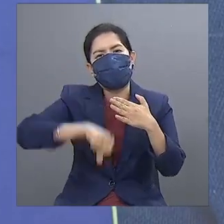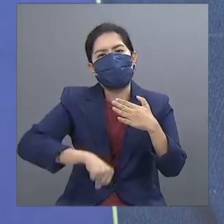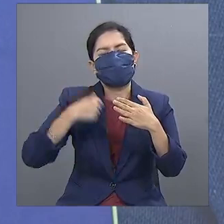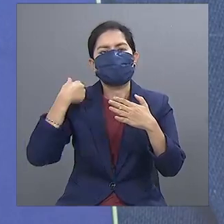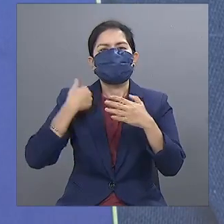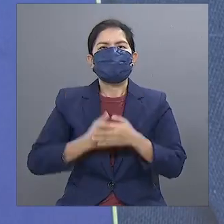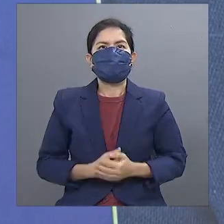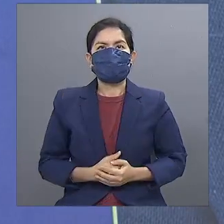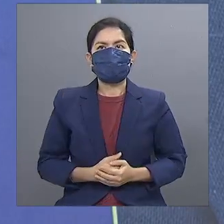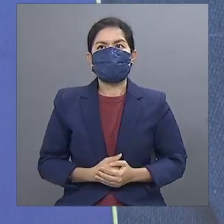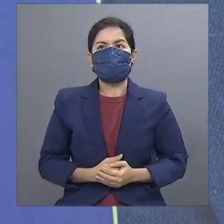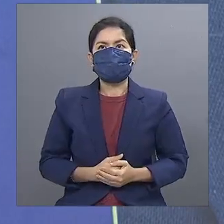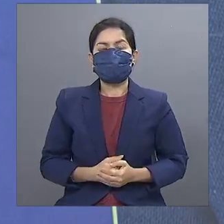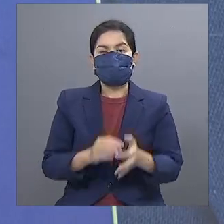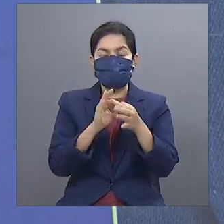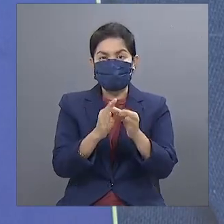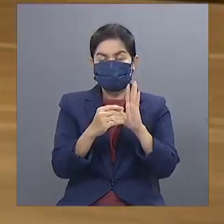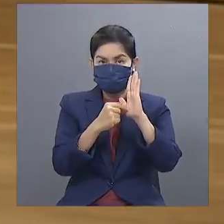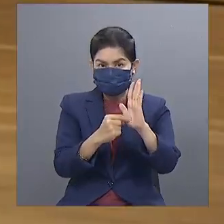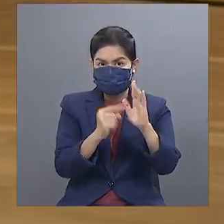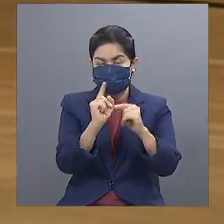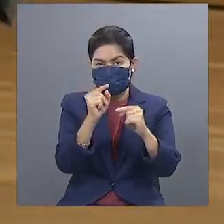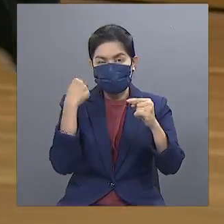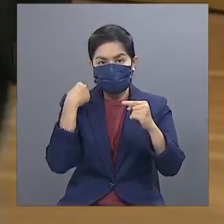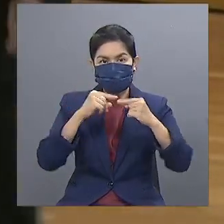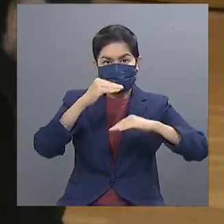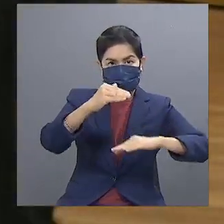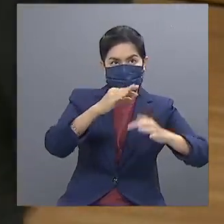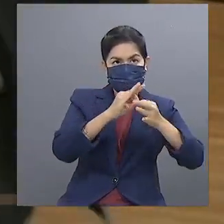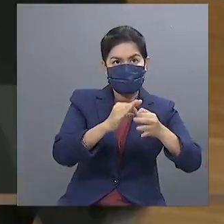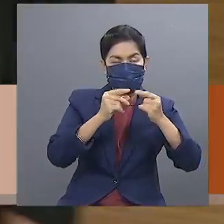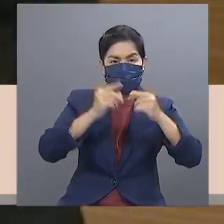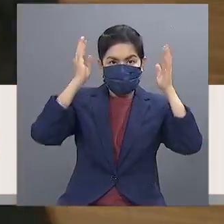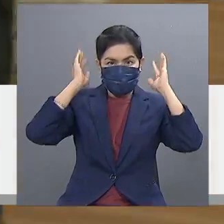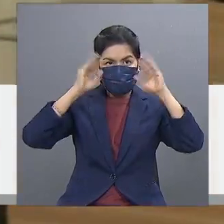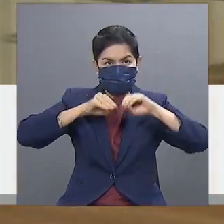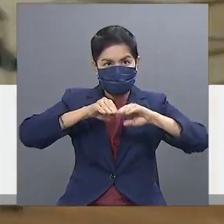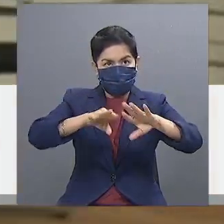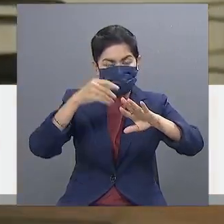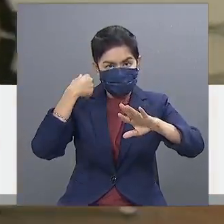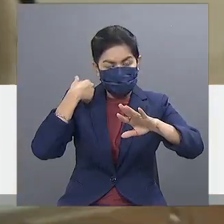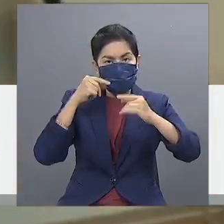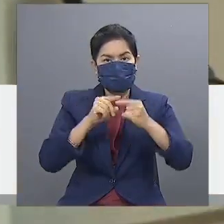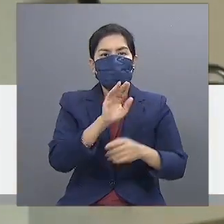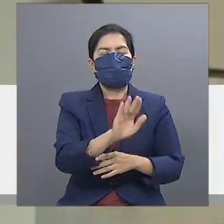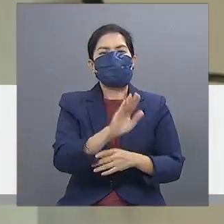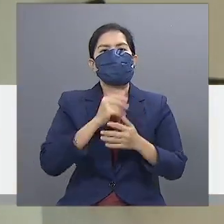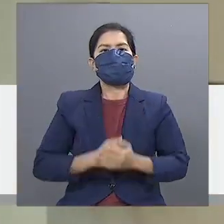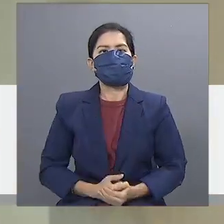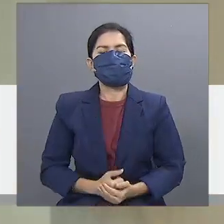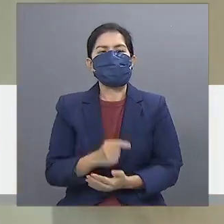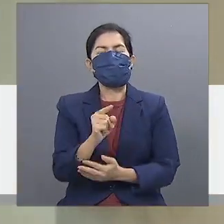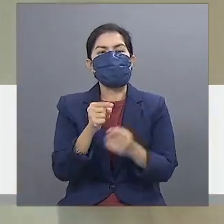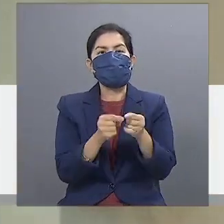ด้วยข้อเสนอที่จะให้มีการจำกัดการโฆษณาที่เข้มงวดชนิดพลิกหน้ามือเป็นหลังมือเช่นนี้นะคะทำให้ฝ่ายรัฐบาล